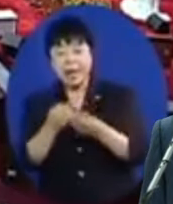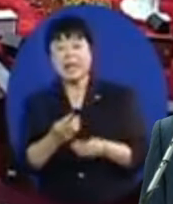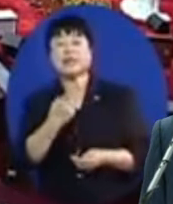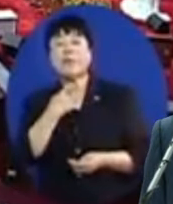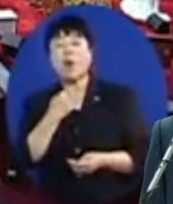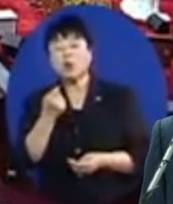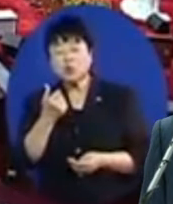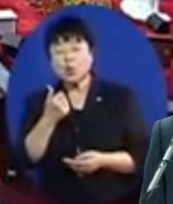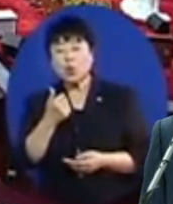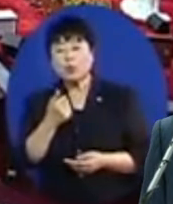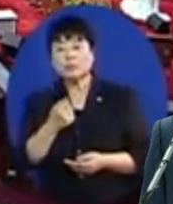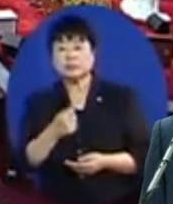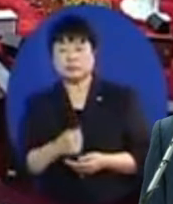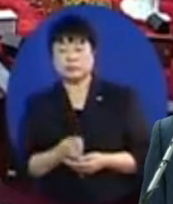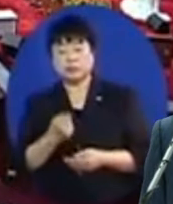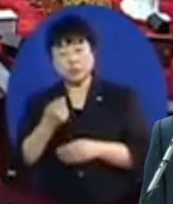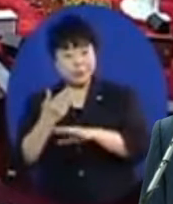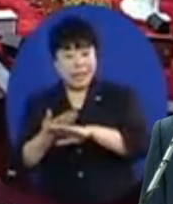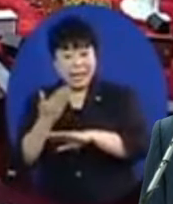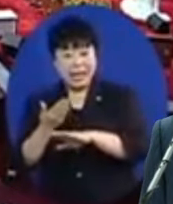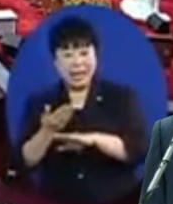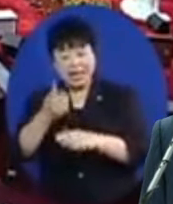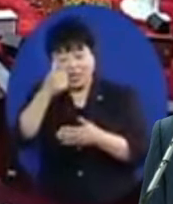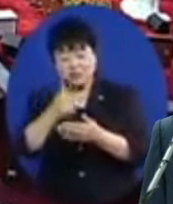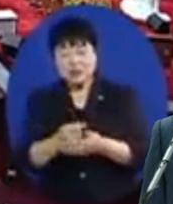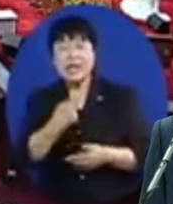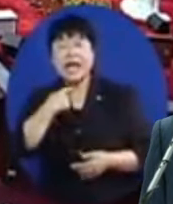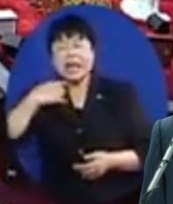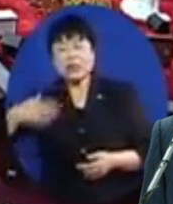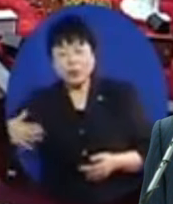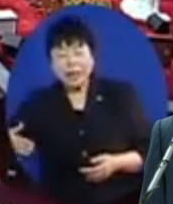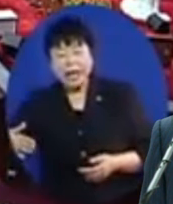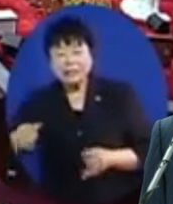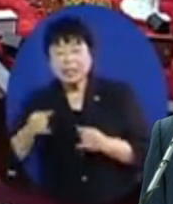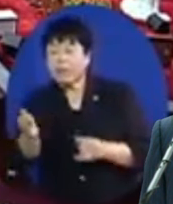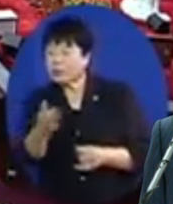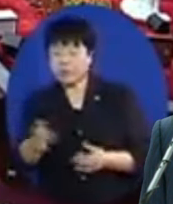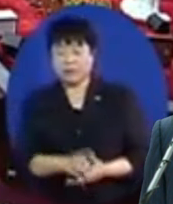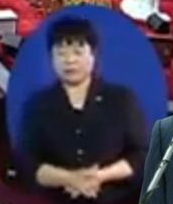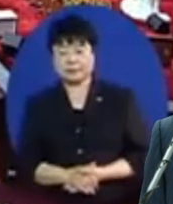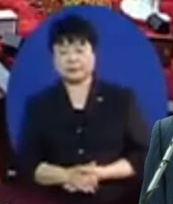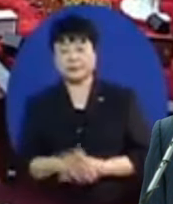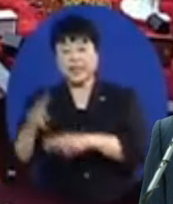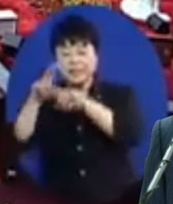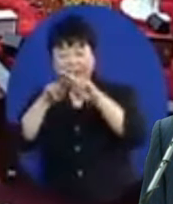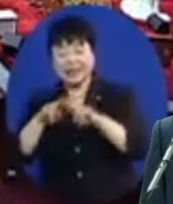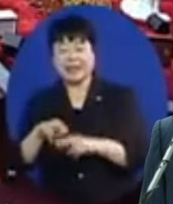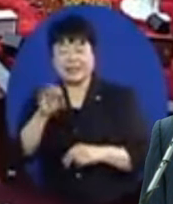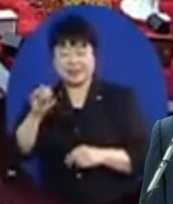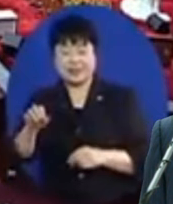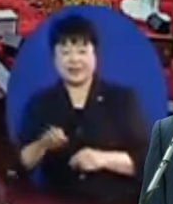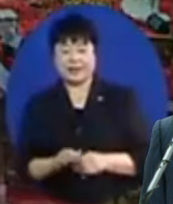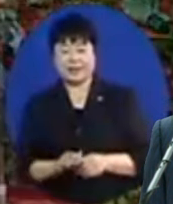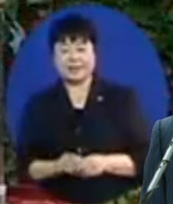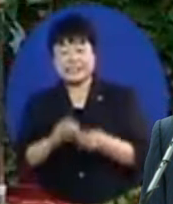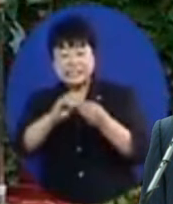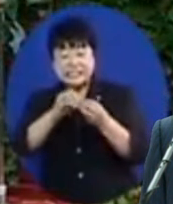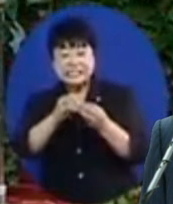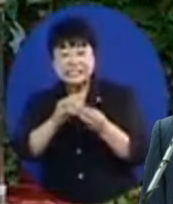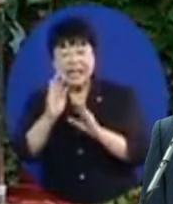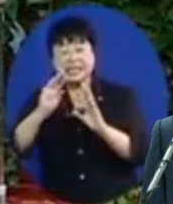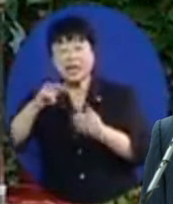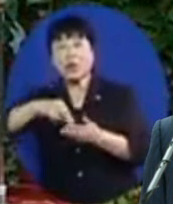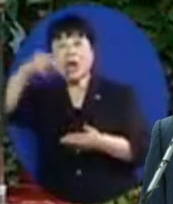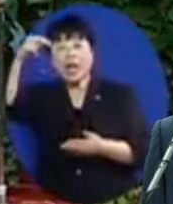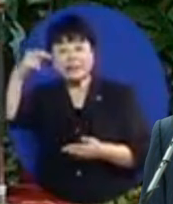짓고 적게 지은 차이는 있을지 몰라도 죄가 제외 없는 것은 없습니다. 네덜란드의 한 시인이 꿈에 천국을 갔는데 한